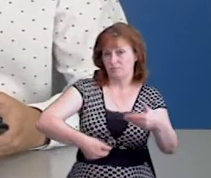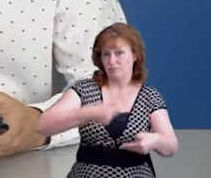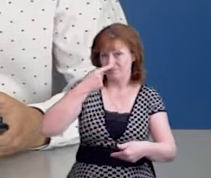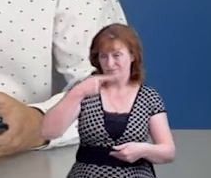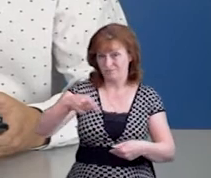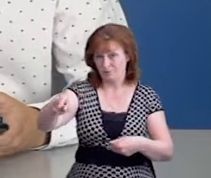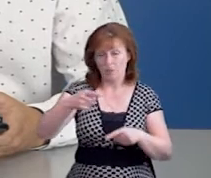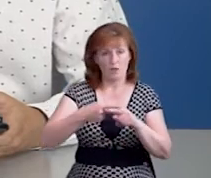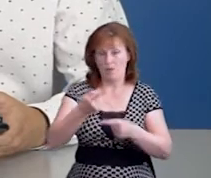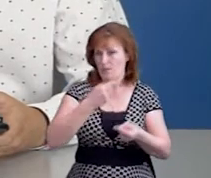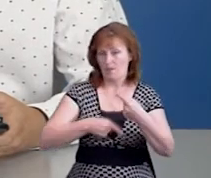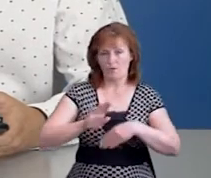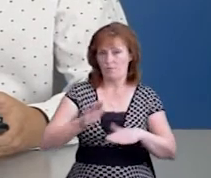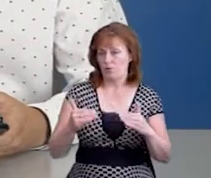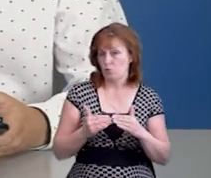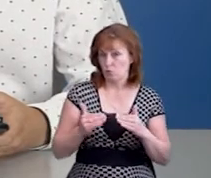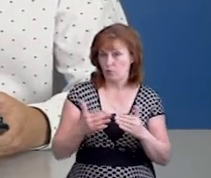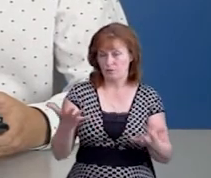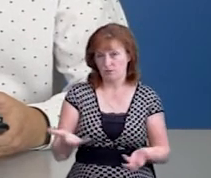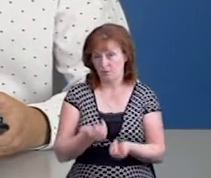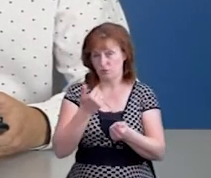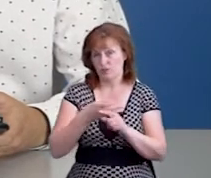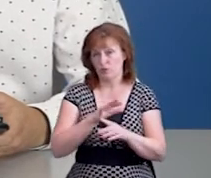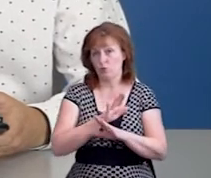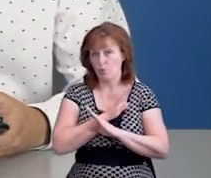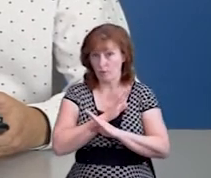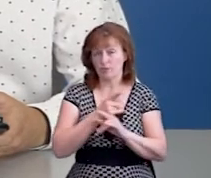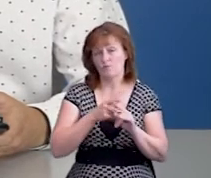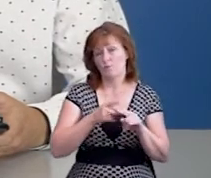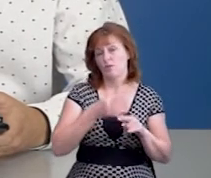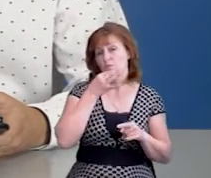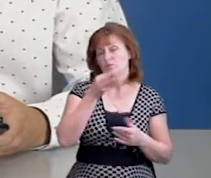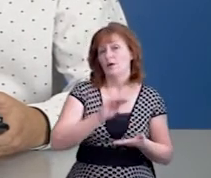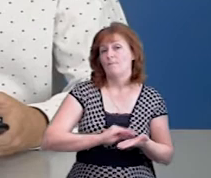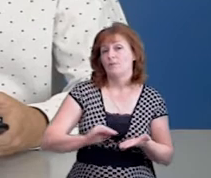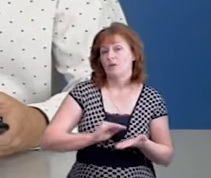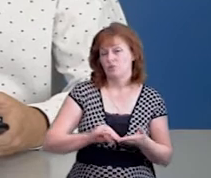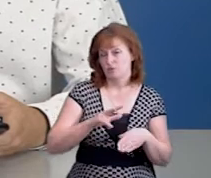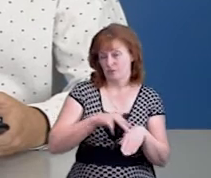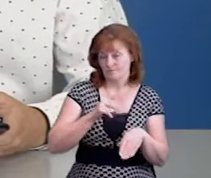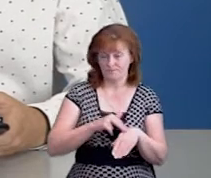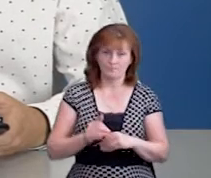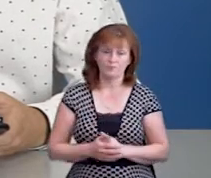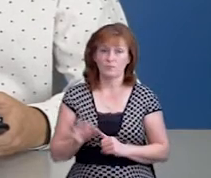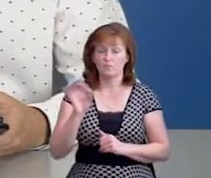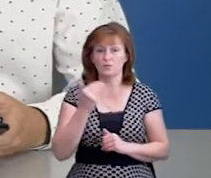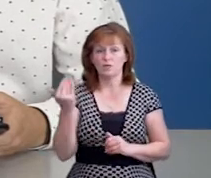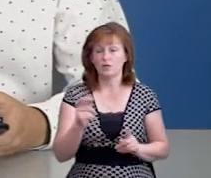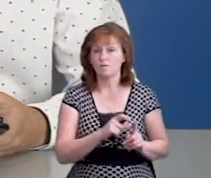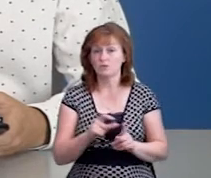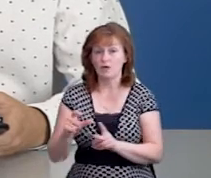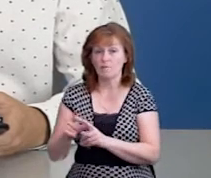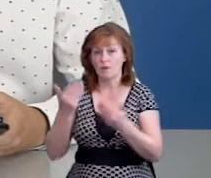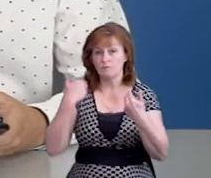берег» та не повернулася. Про це Суспільному повідомила речниця управління ДСНС в області Ніна Луценко. За її словами,